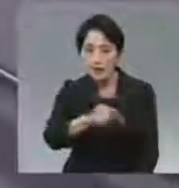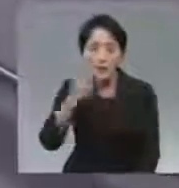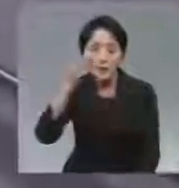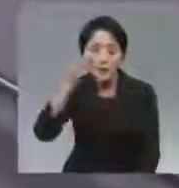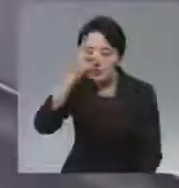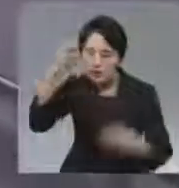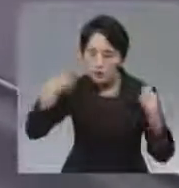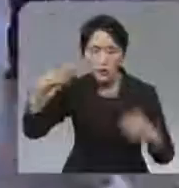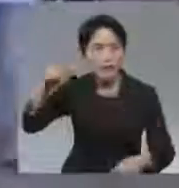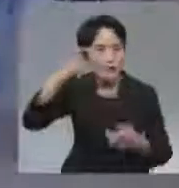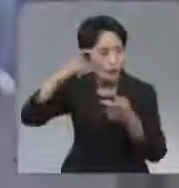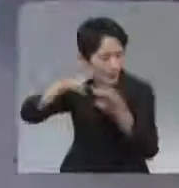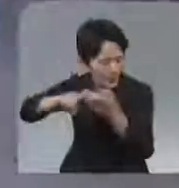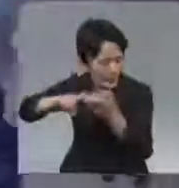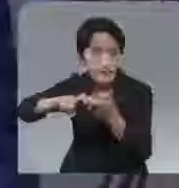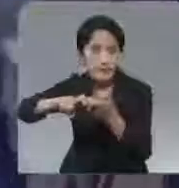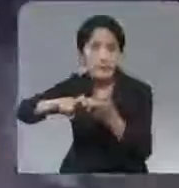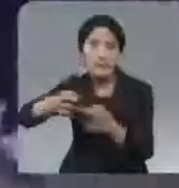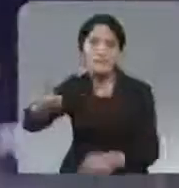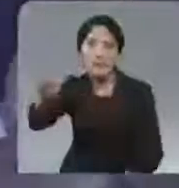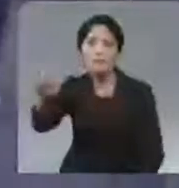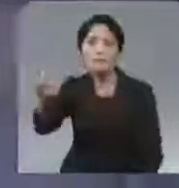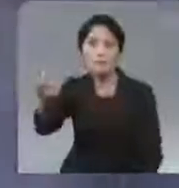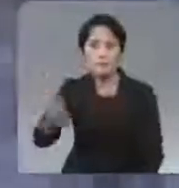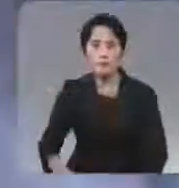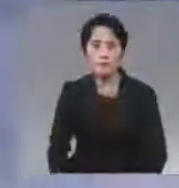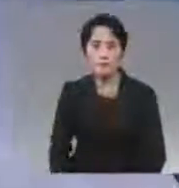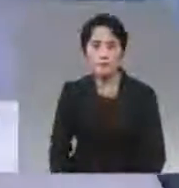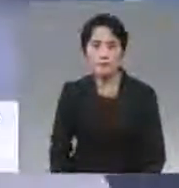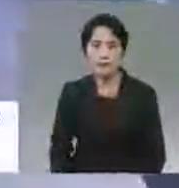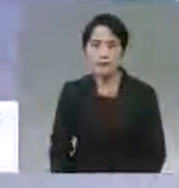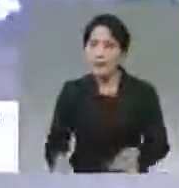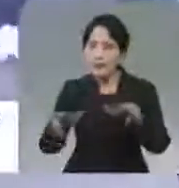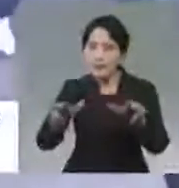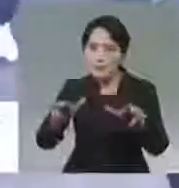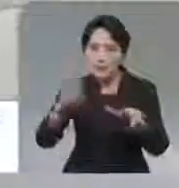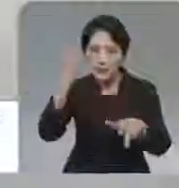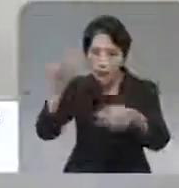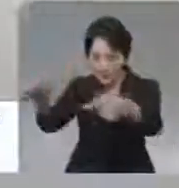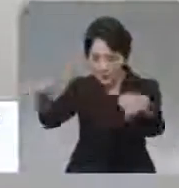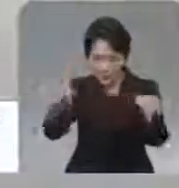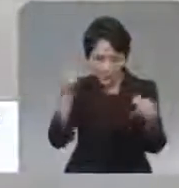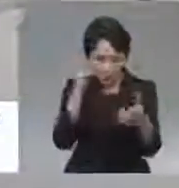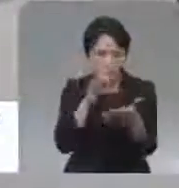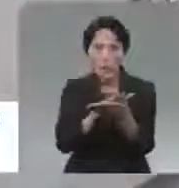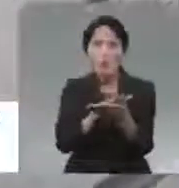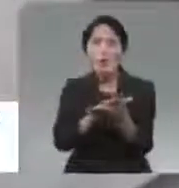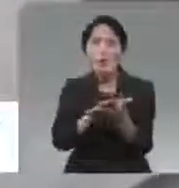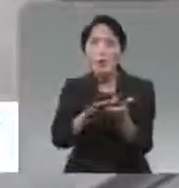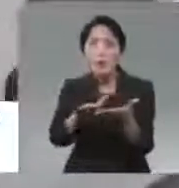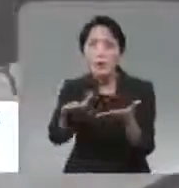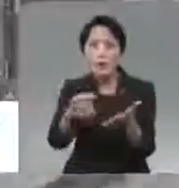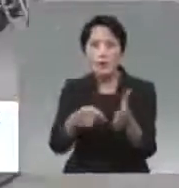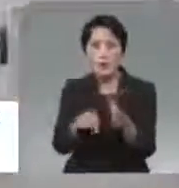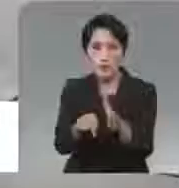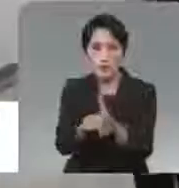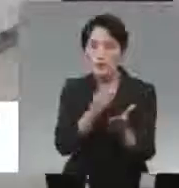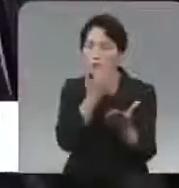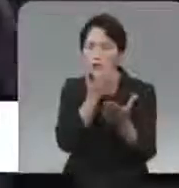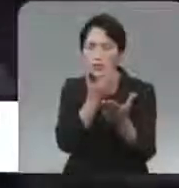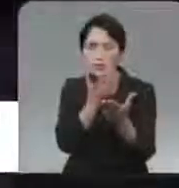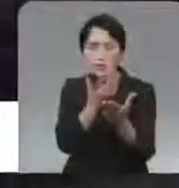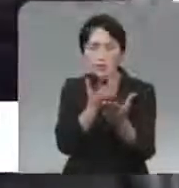たアメリカのウォールストリートジャーナルは寧辺の原子炉の再稼働についてアフガニスタン